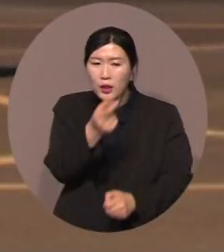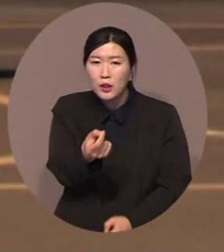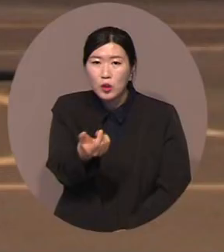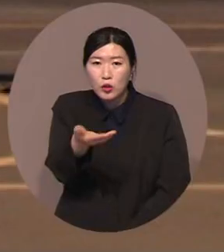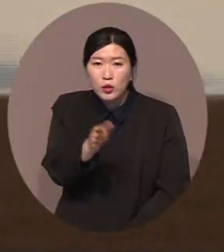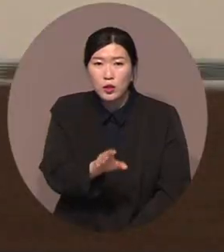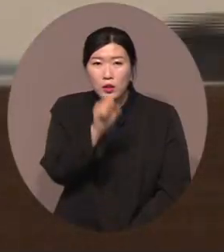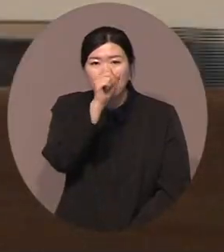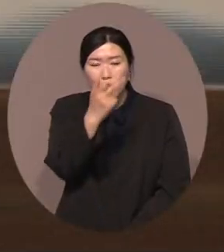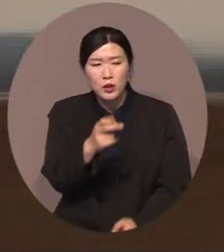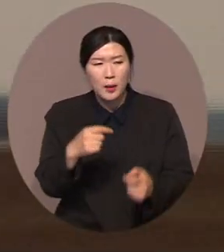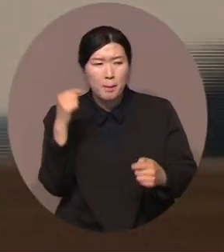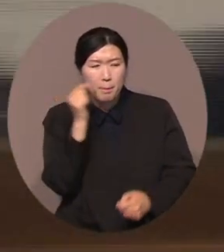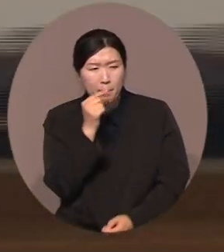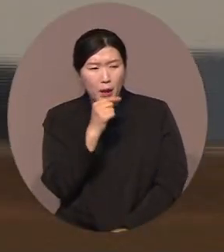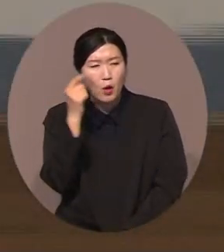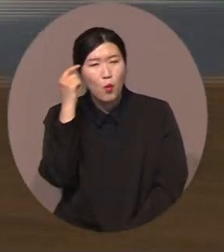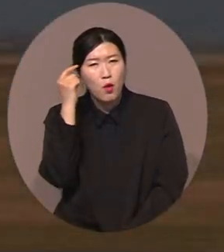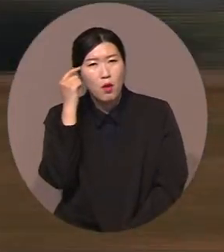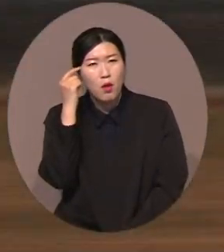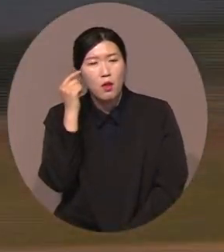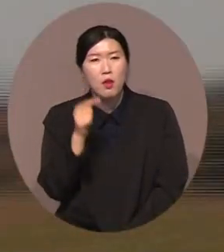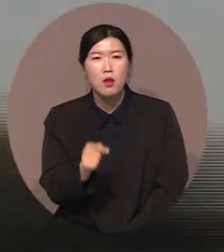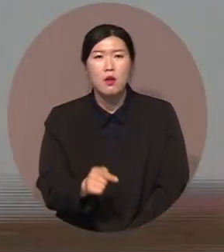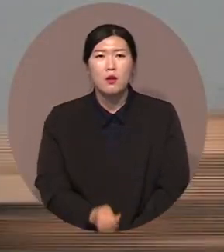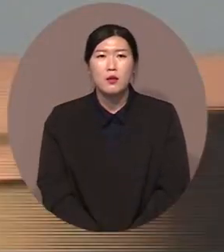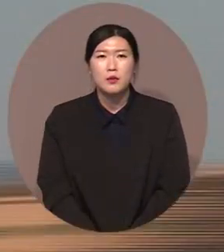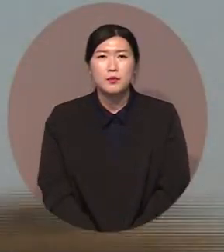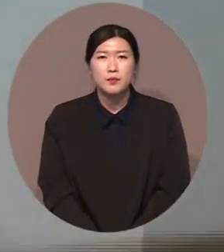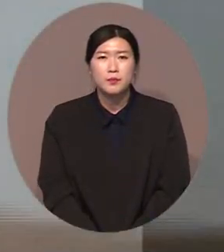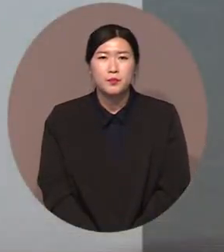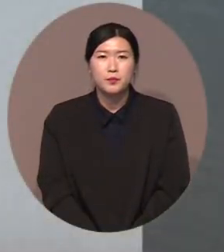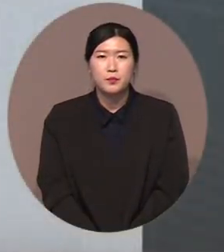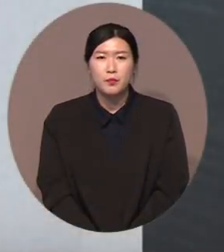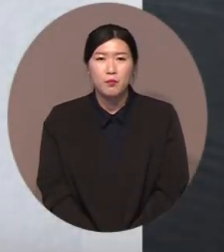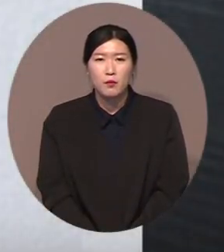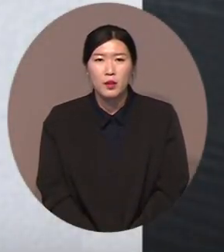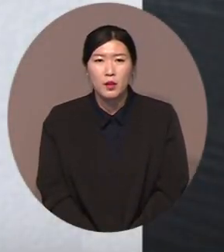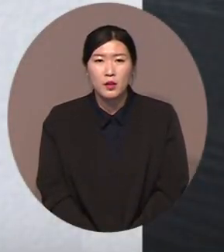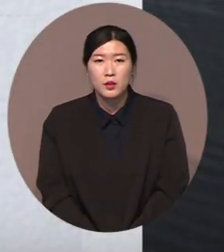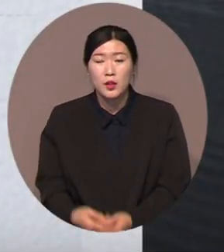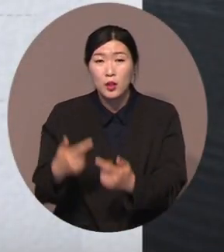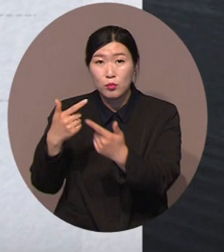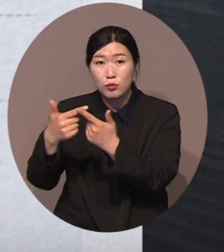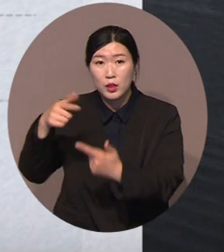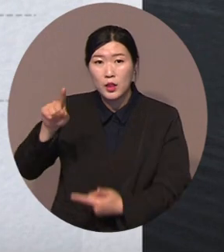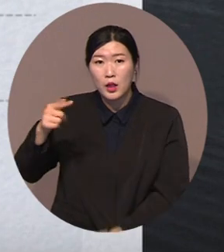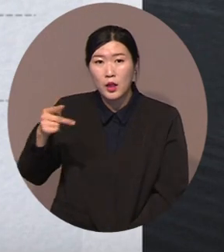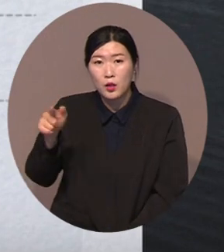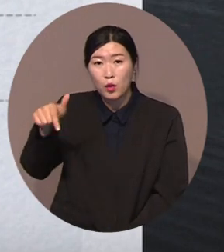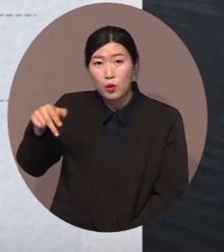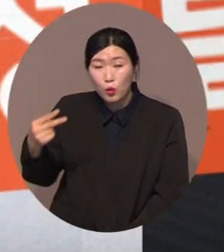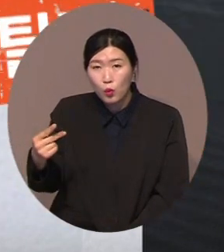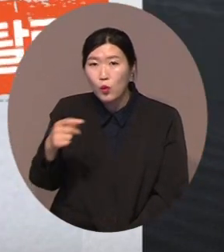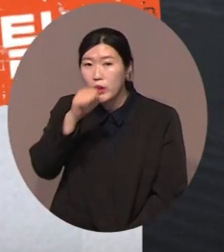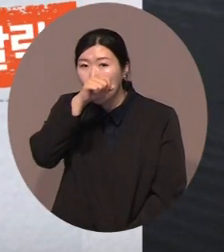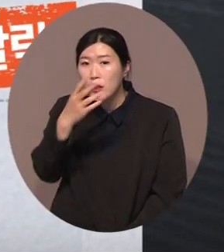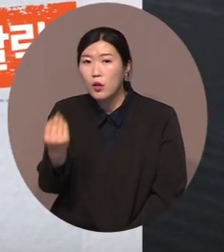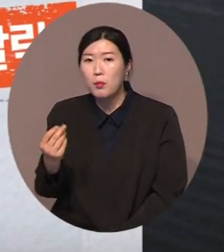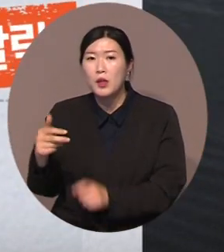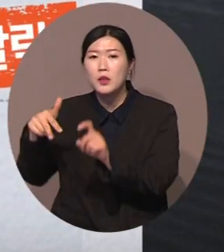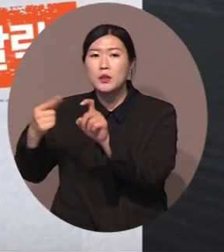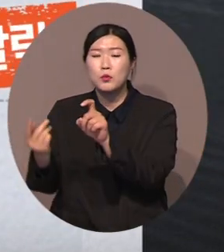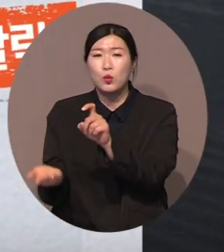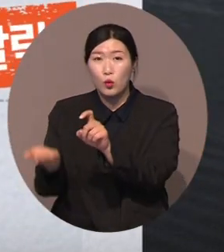유독 서산공항에만 지나치게 엄격한 잣대를 적용했다는 비판도 나옵니다. 실제 가덕도 신공항은 서산공항의 두 배가 훌쩍